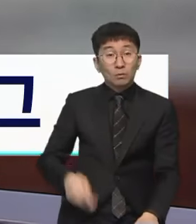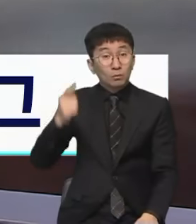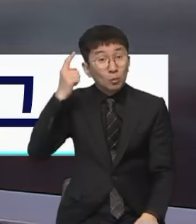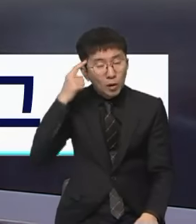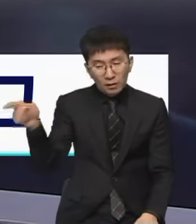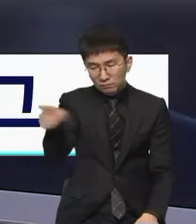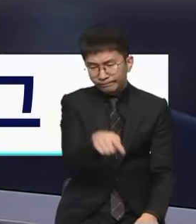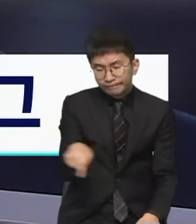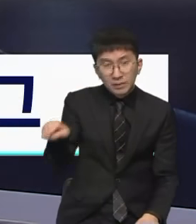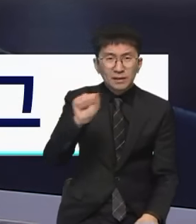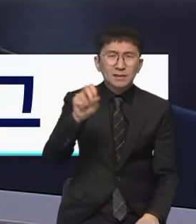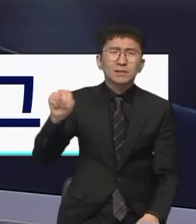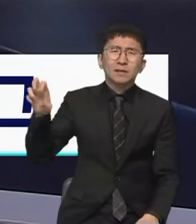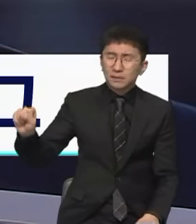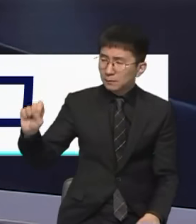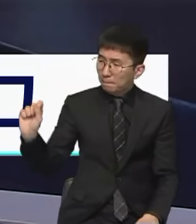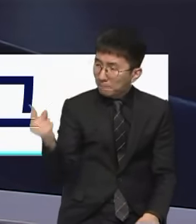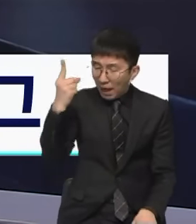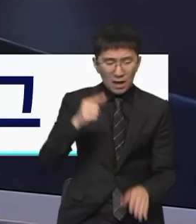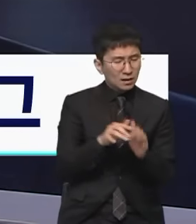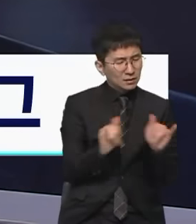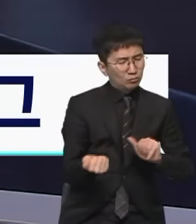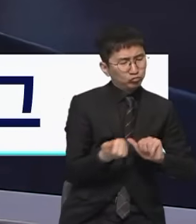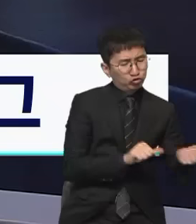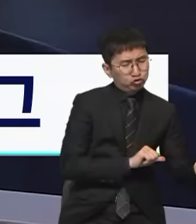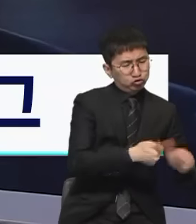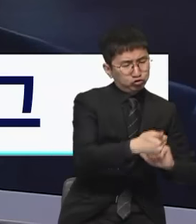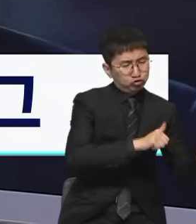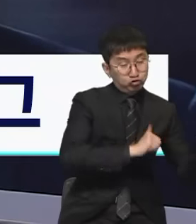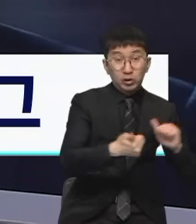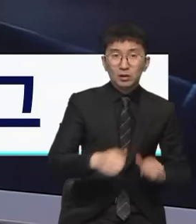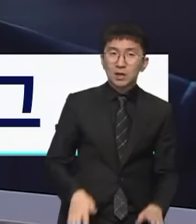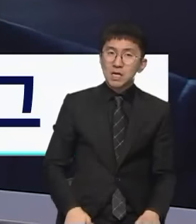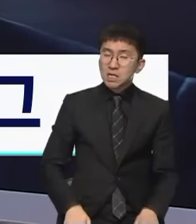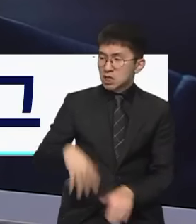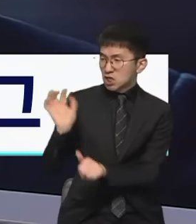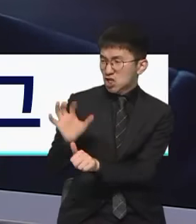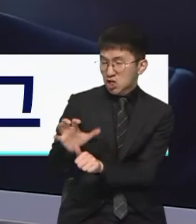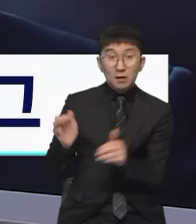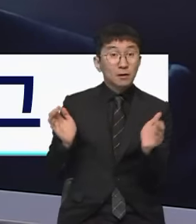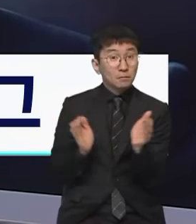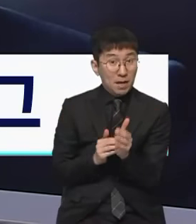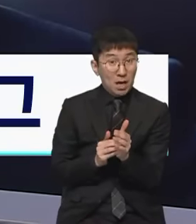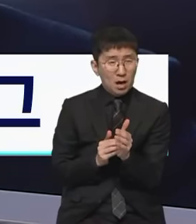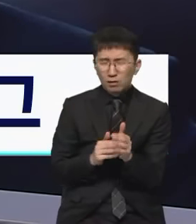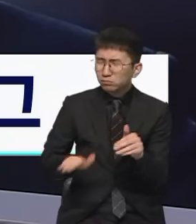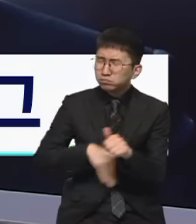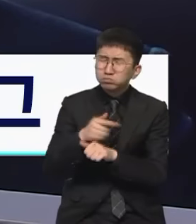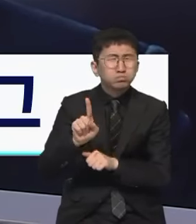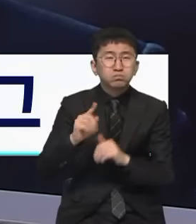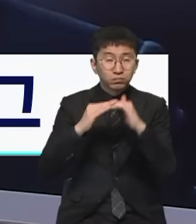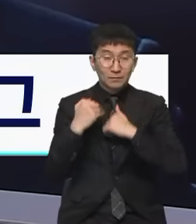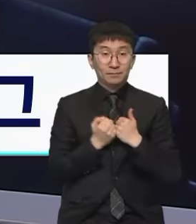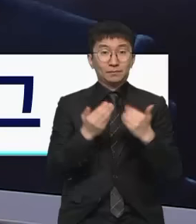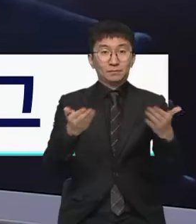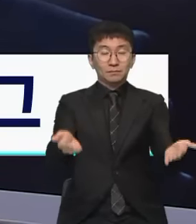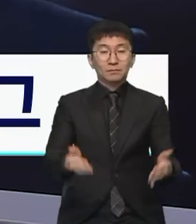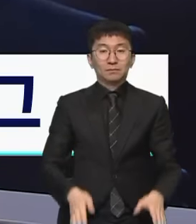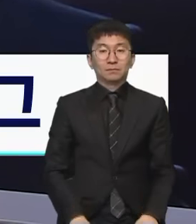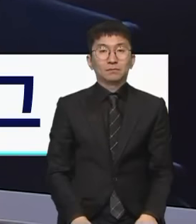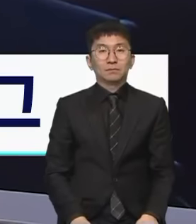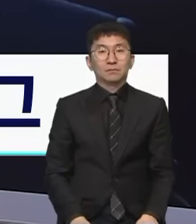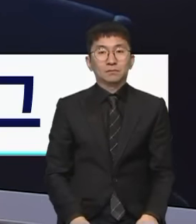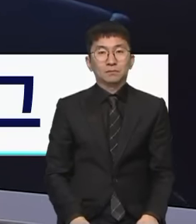그들을 향해 SNS가 사람을 죽이고 있다는 매서운 질타가 쏟아졌습니다. 어떤 내용인지 워싱턴에서